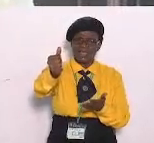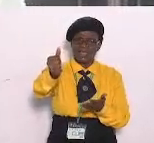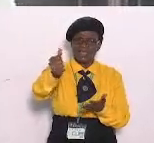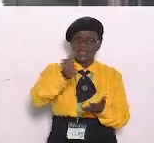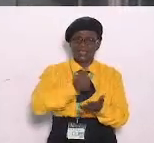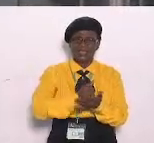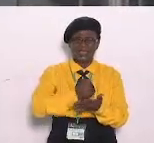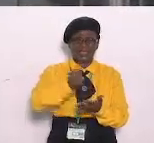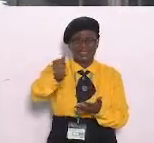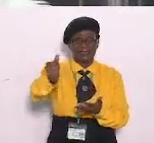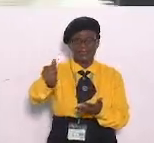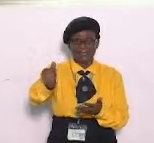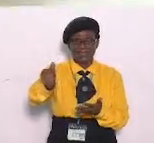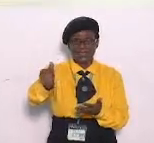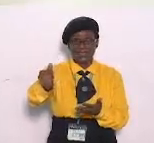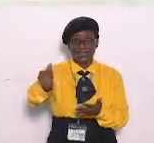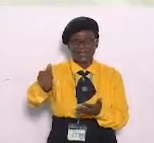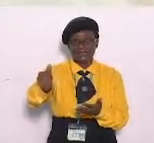prié